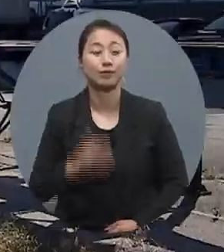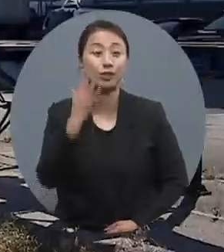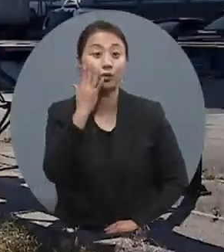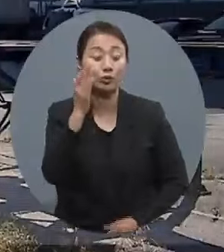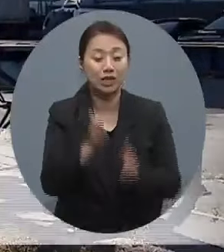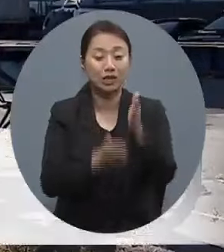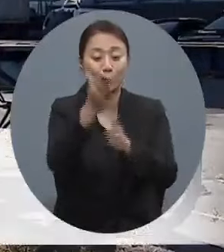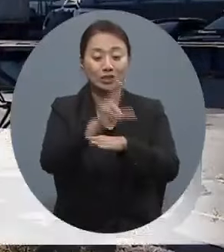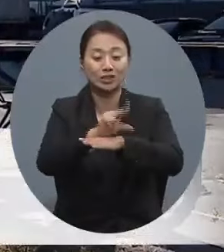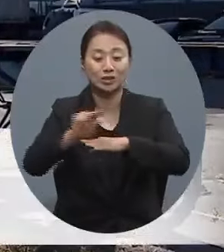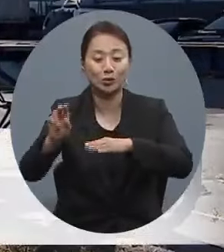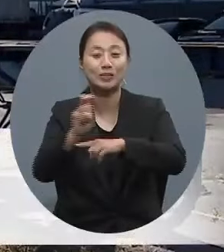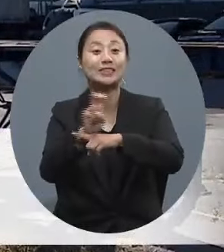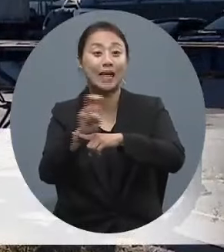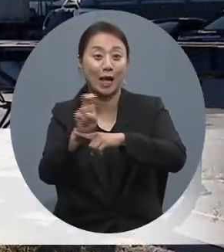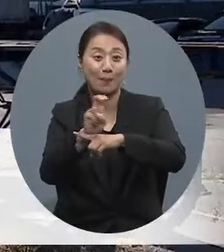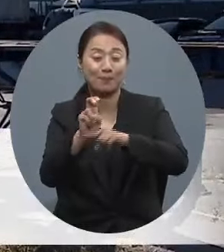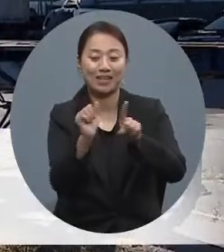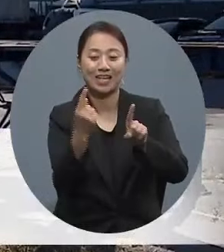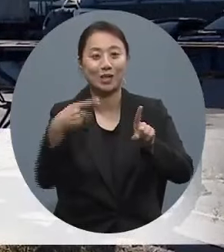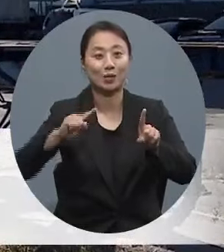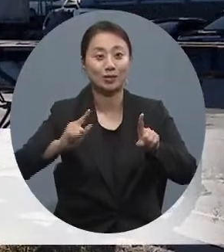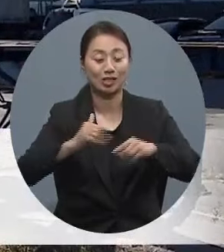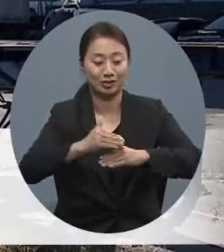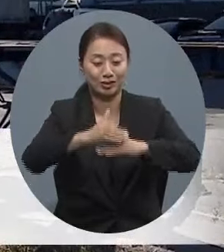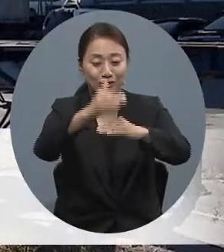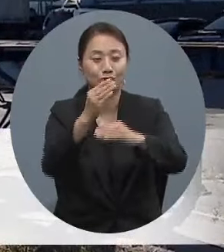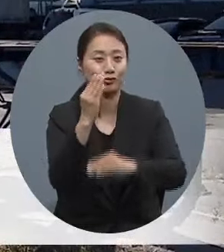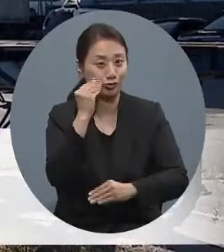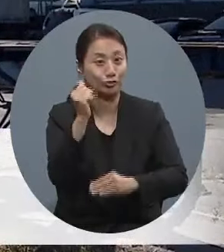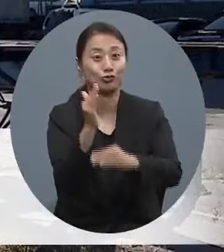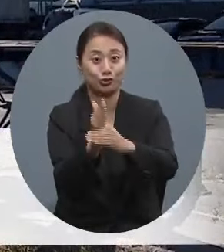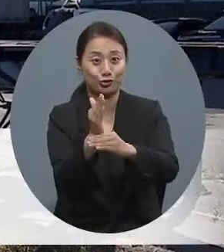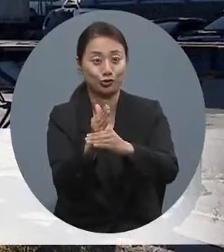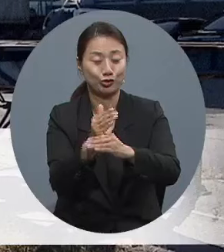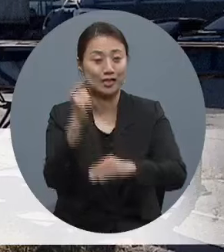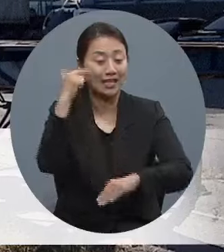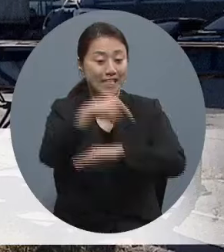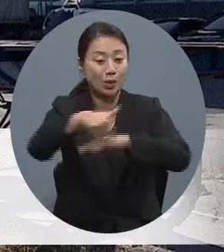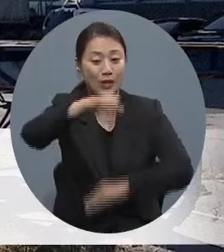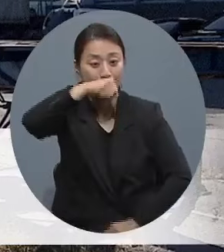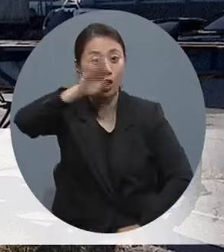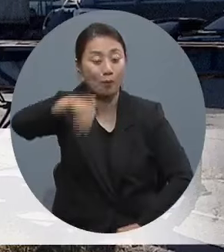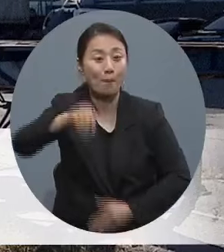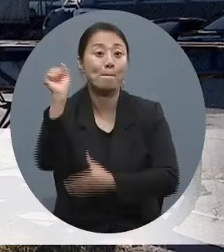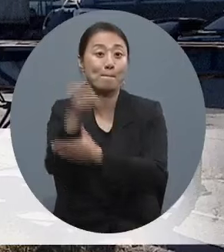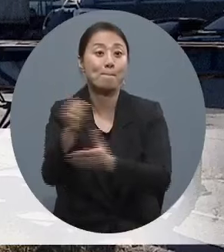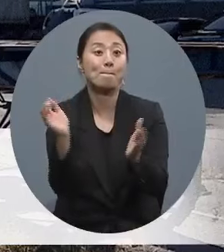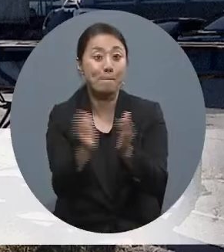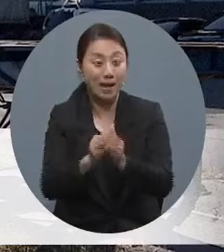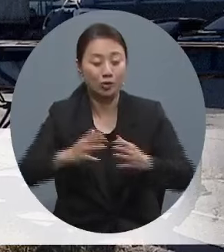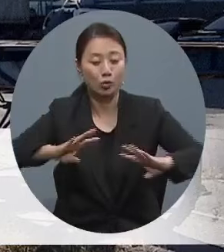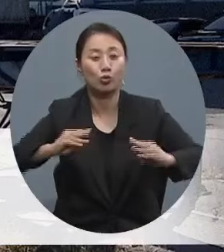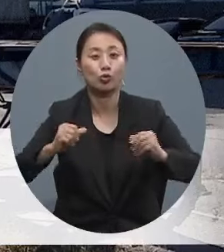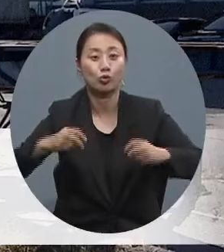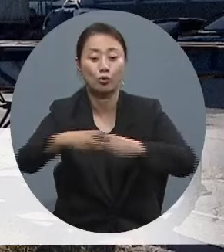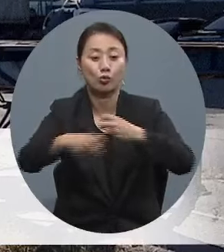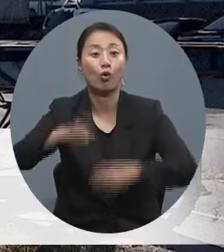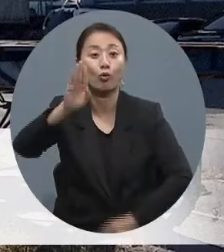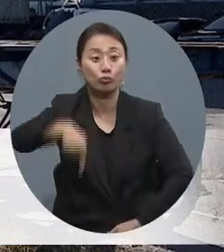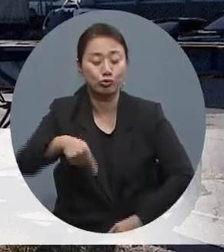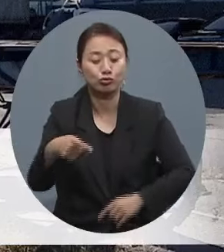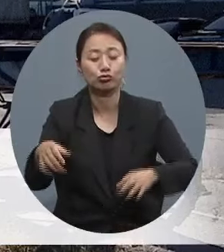울산 도시철도 1호선 건립 사업이 순항하고 있습니다 기재부에 이어 국토부의 경제성 분석 결과에서도